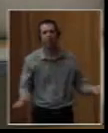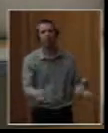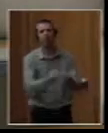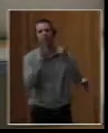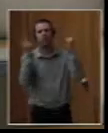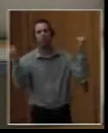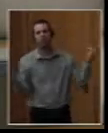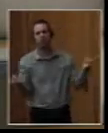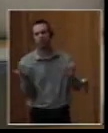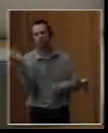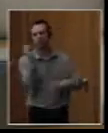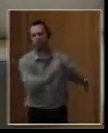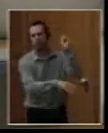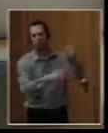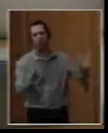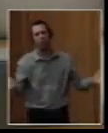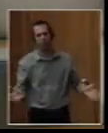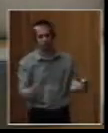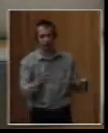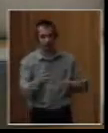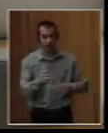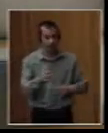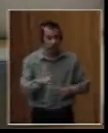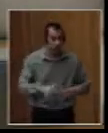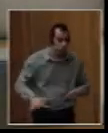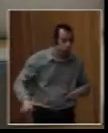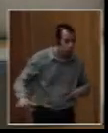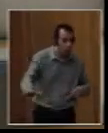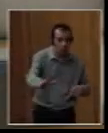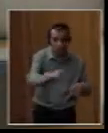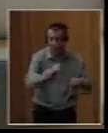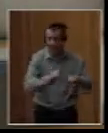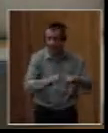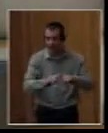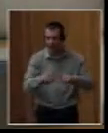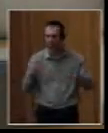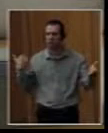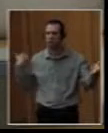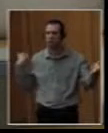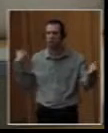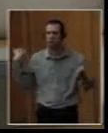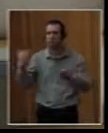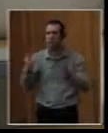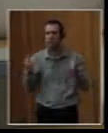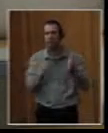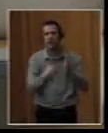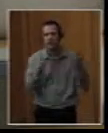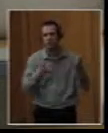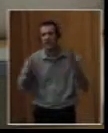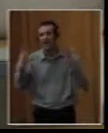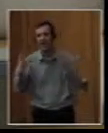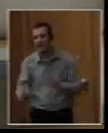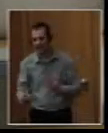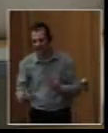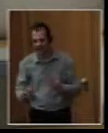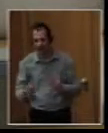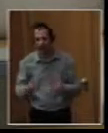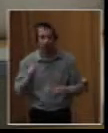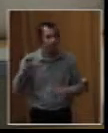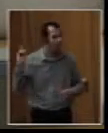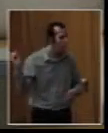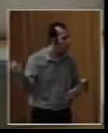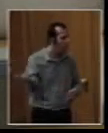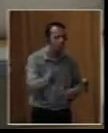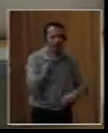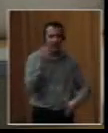Πάνδημο το αίτημα του αναπηρικού κινήματος εδώ και πάρα πολλά χρόνια από τη δεκαετία του 90 είναι ότι υπάρχει ανάγκη